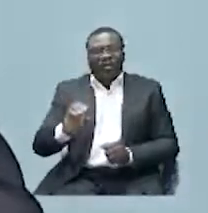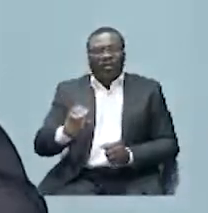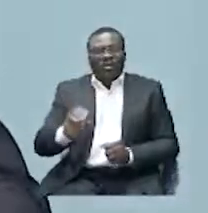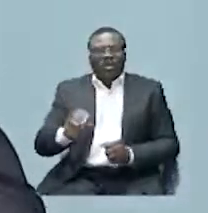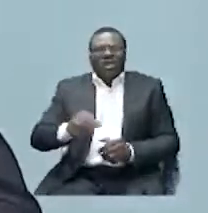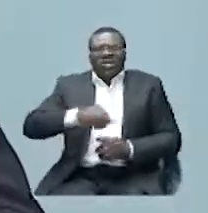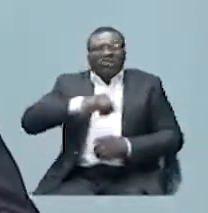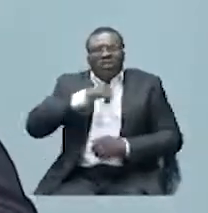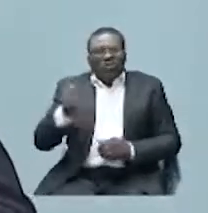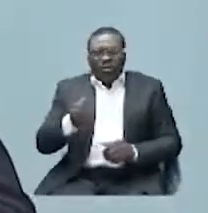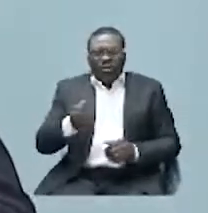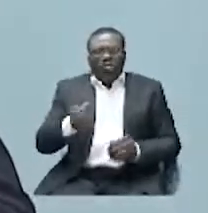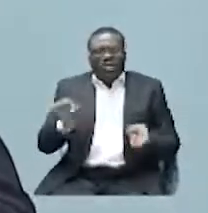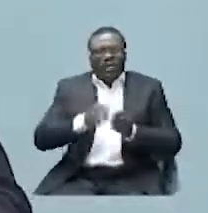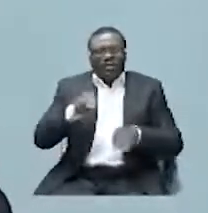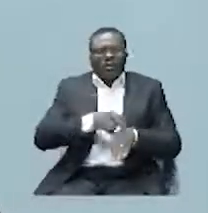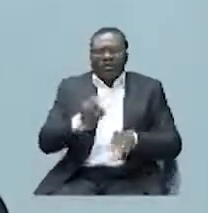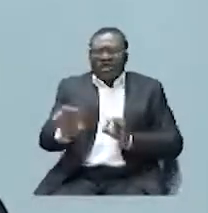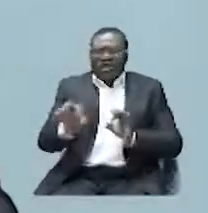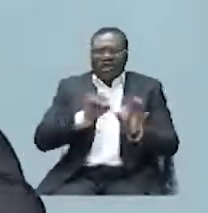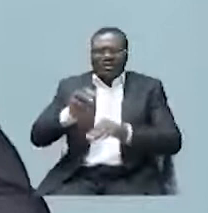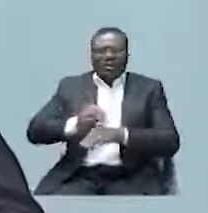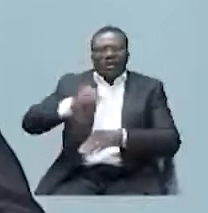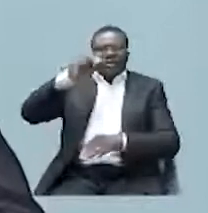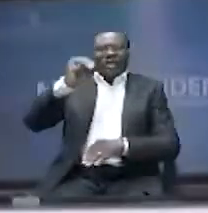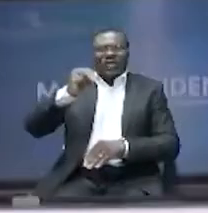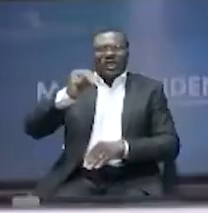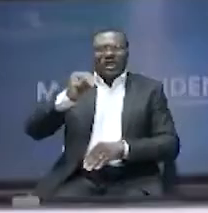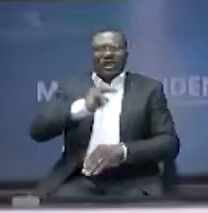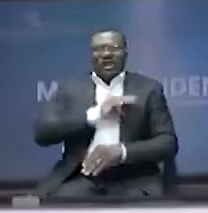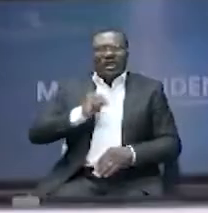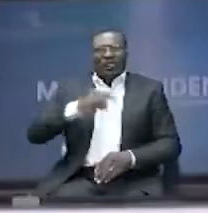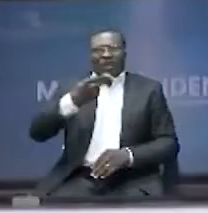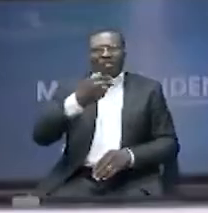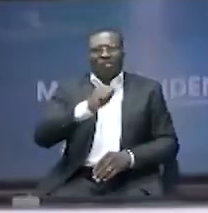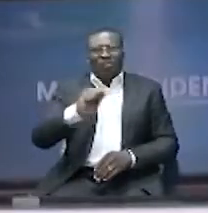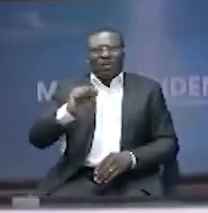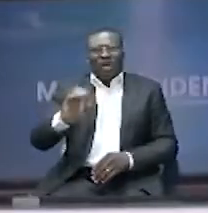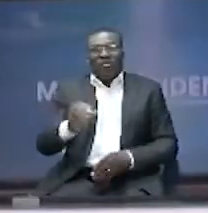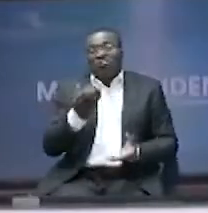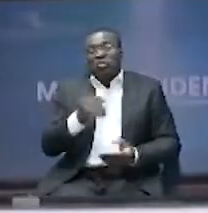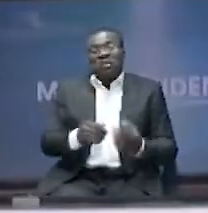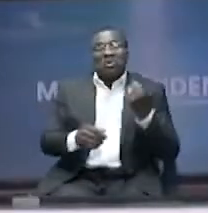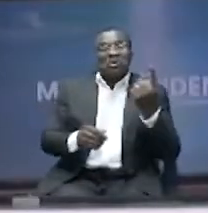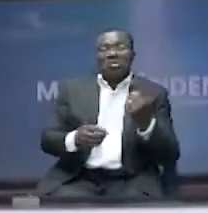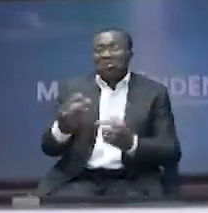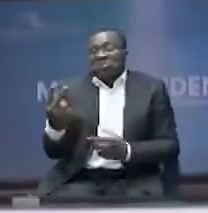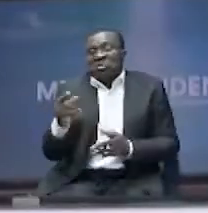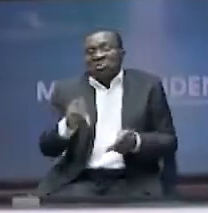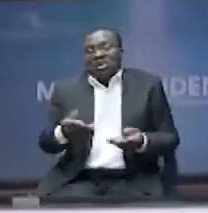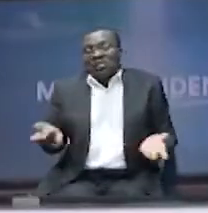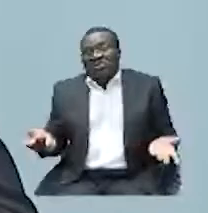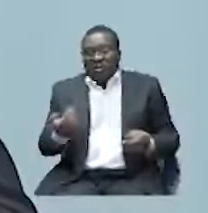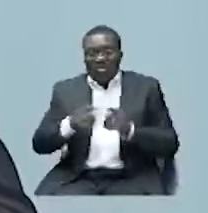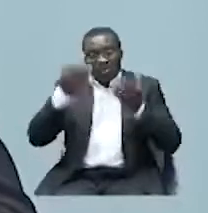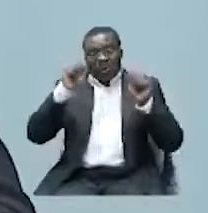que l'Assemblée désigne majoritairement les membres de la HAC. L'Assemblée peut désigner une ou deux personnes, mais le président de la République, il ne faut